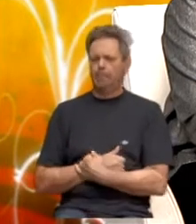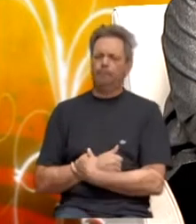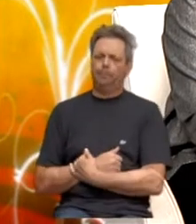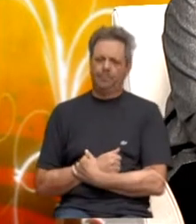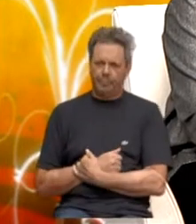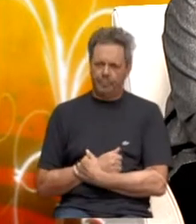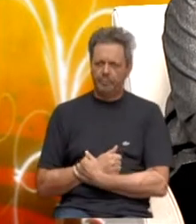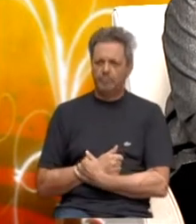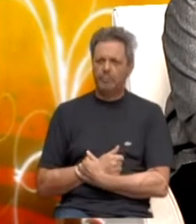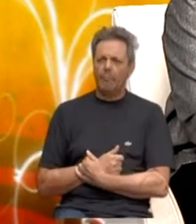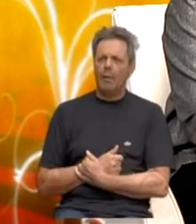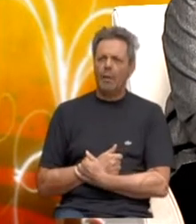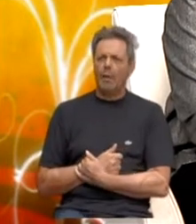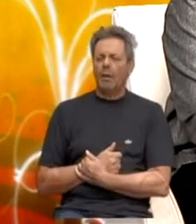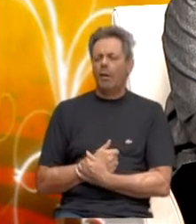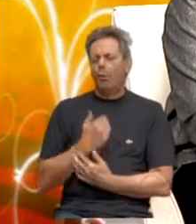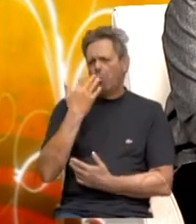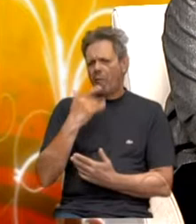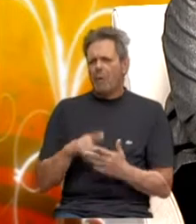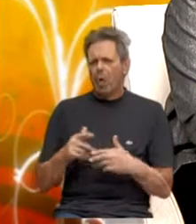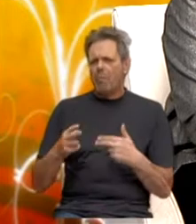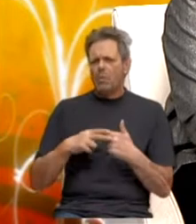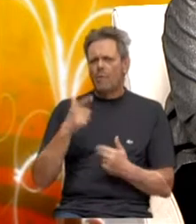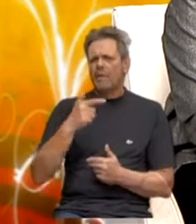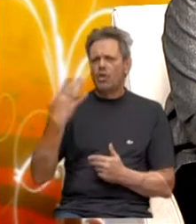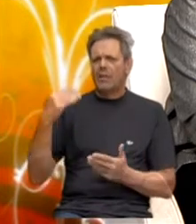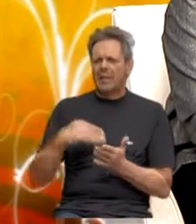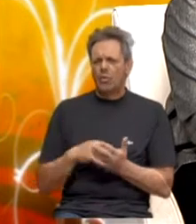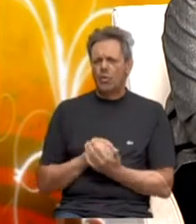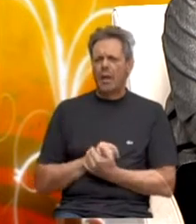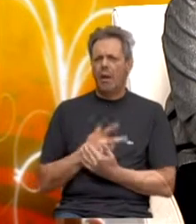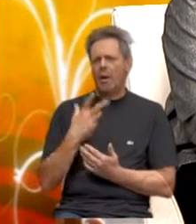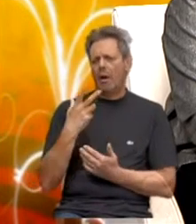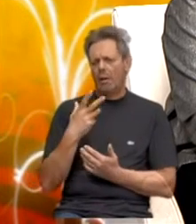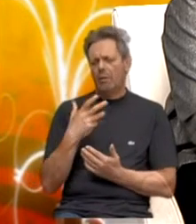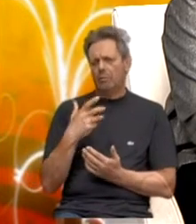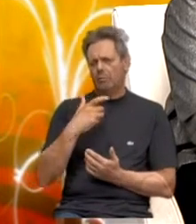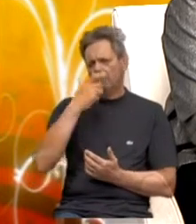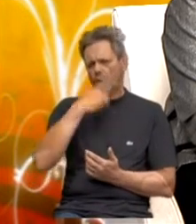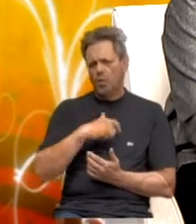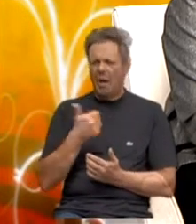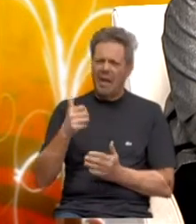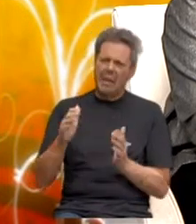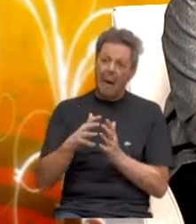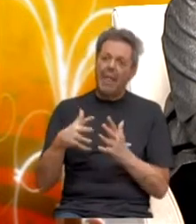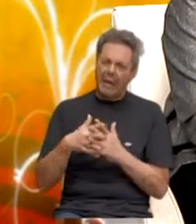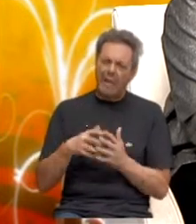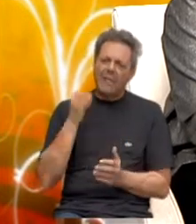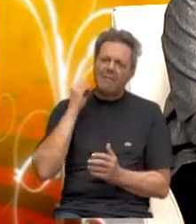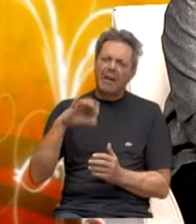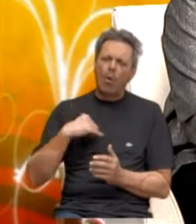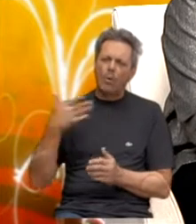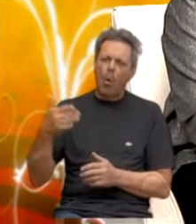cirkulacijske bolesti. U brojevima to je oko 24.000 osoba. Dakle, jedan mali grad svake godine umre od